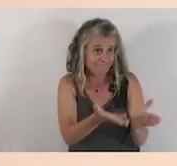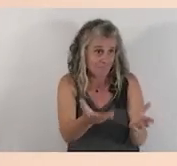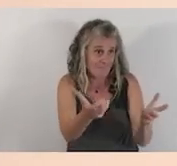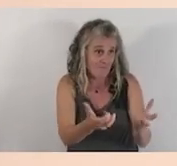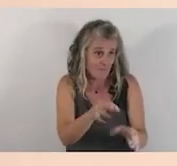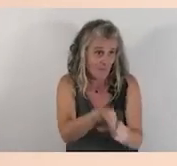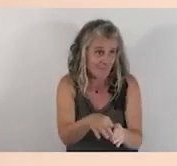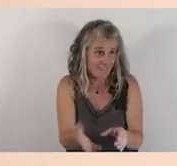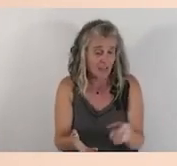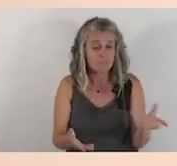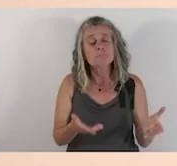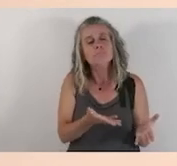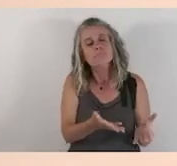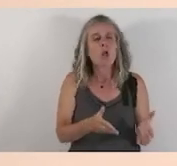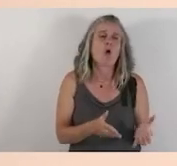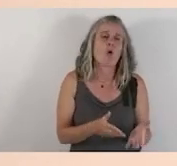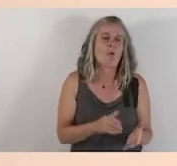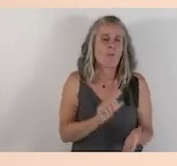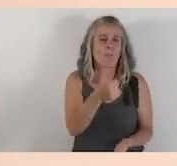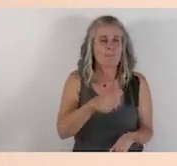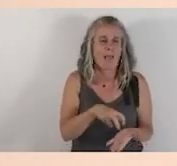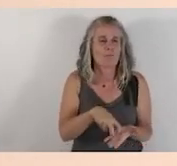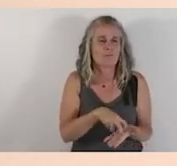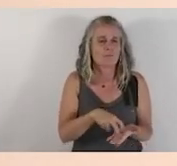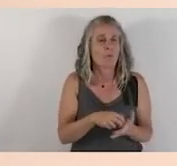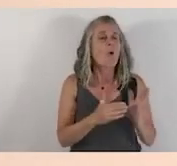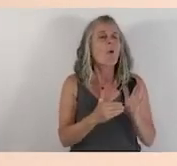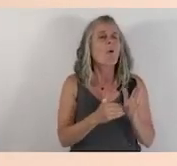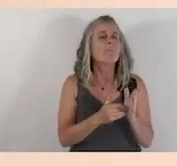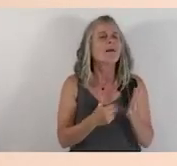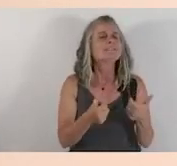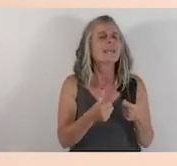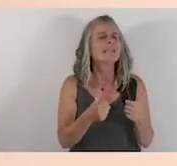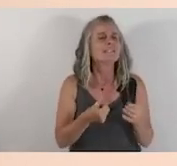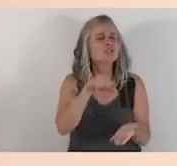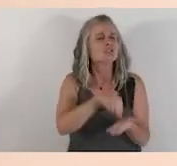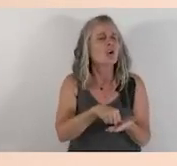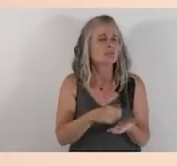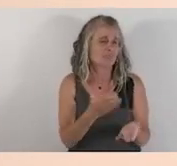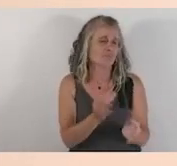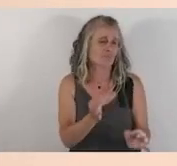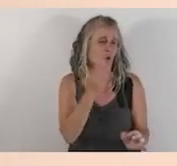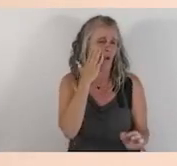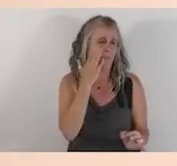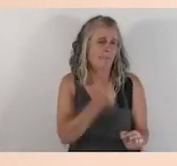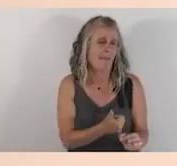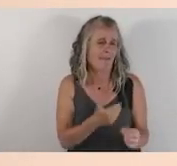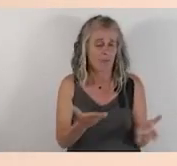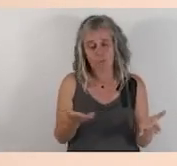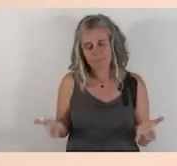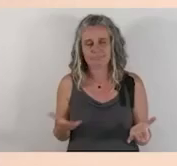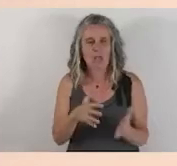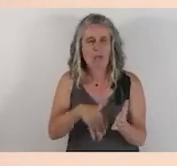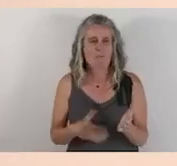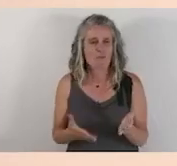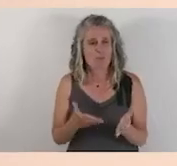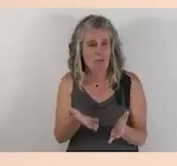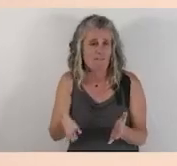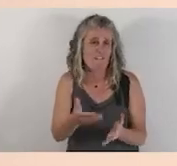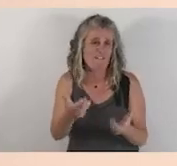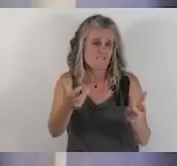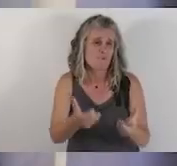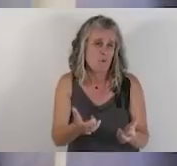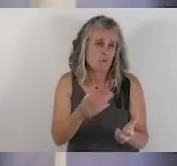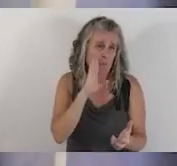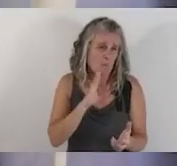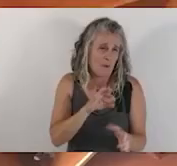premier arrondissement, notamment Marseille Centre. Donc je vous demande de voter en faveur de ce rapport. Je vous remercie. Y a-t-il